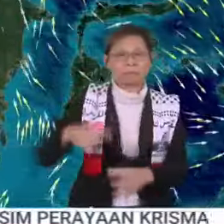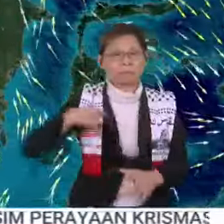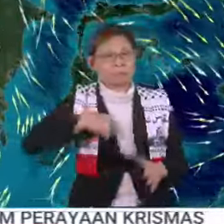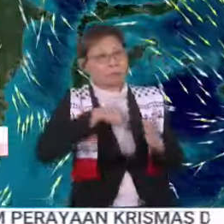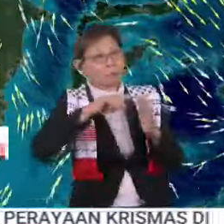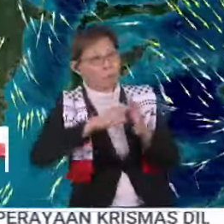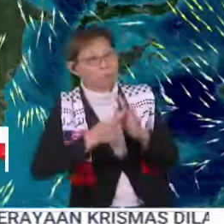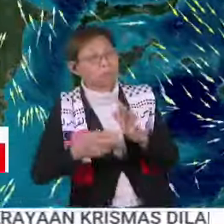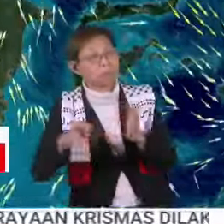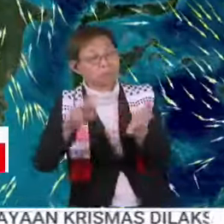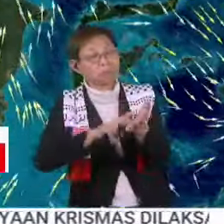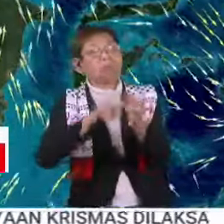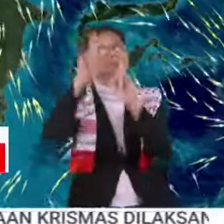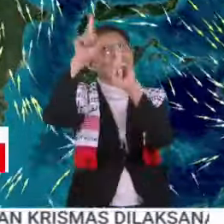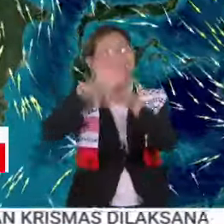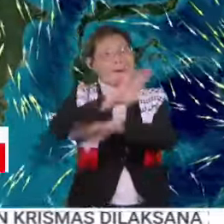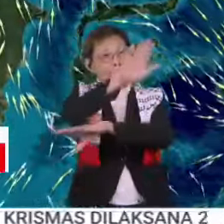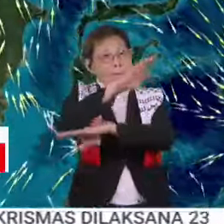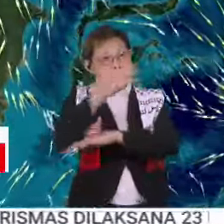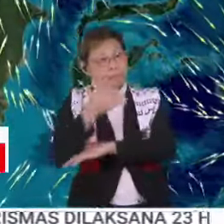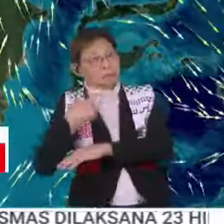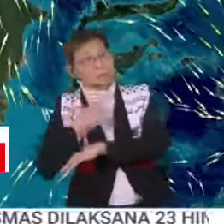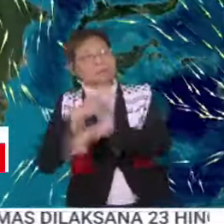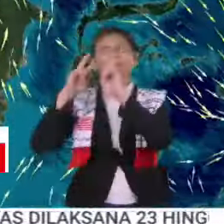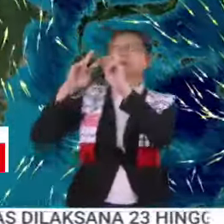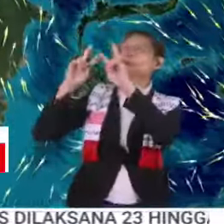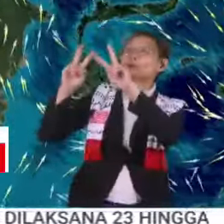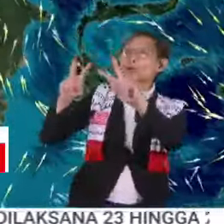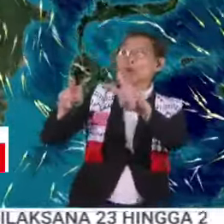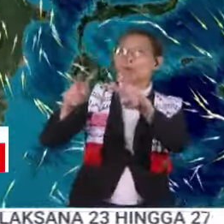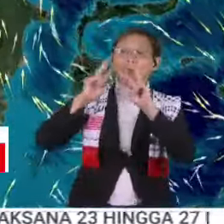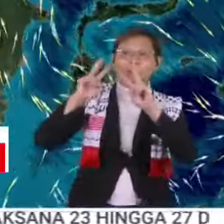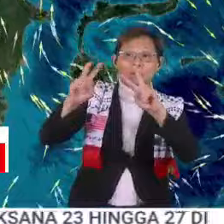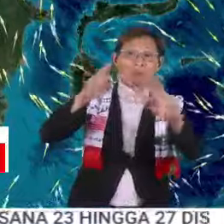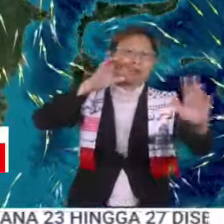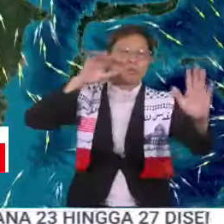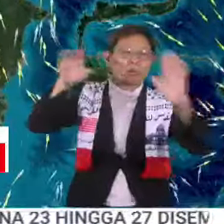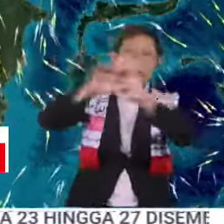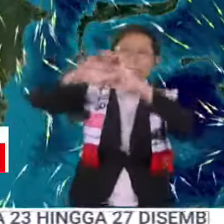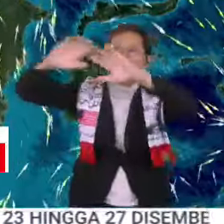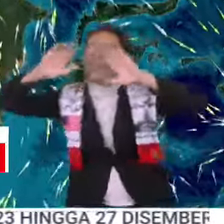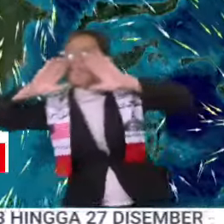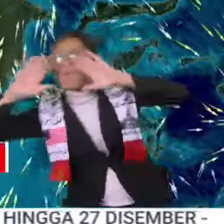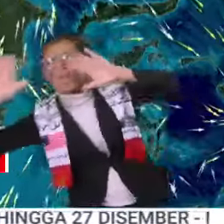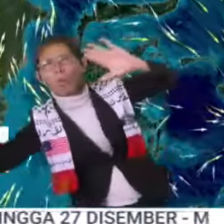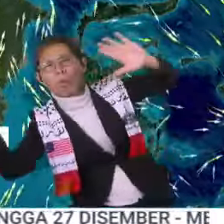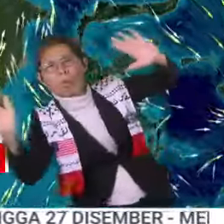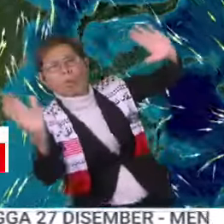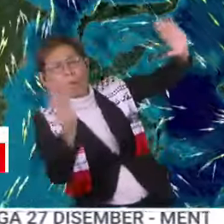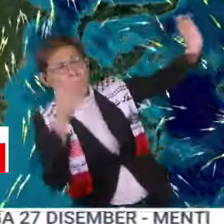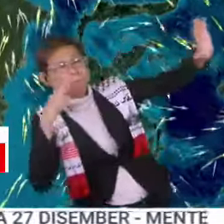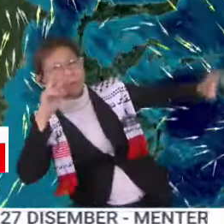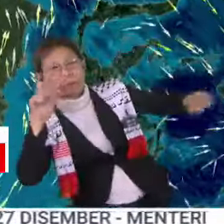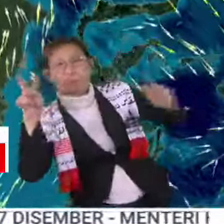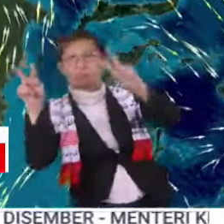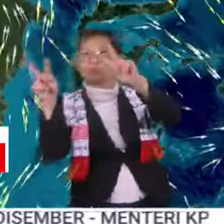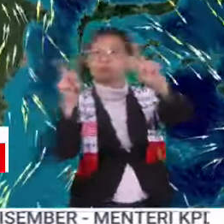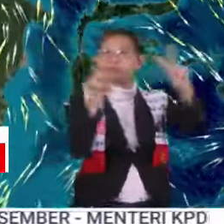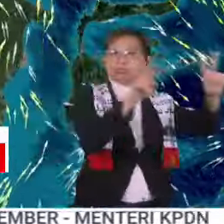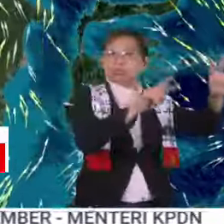mulakan laporan cuaca pada petang ini dengan melihat kepada carta paparan angin semasa. Dapat diperhatikan